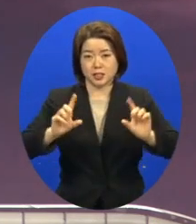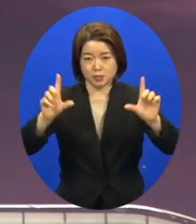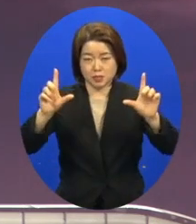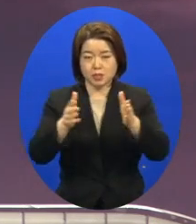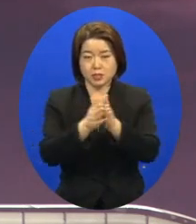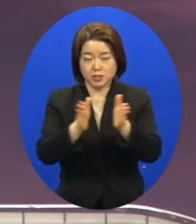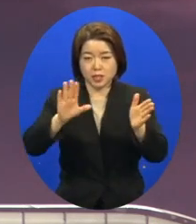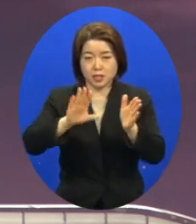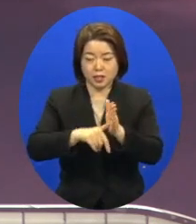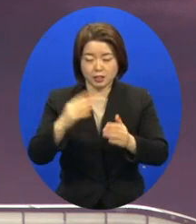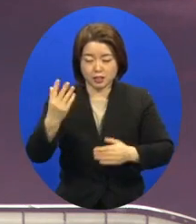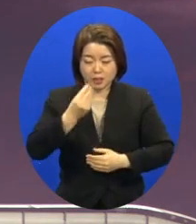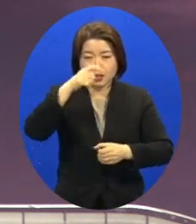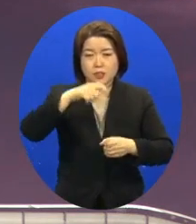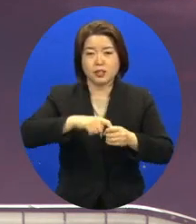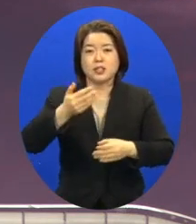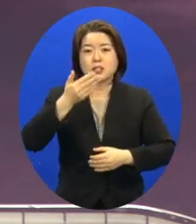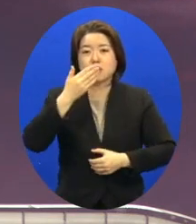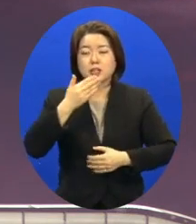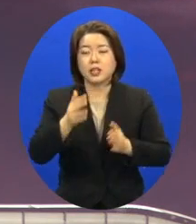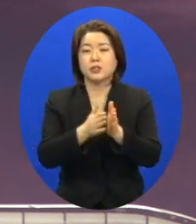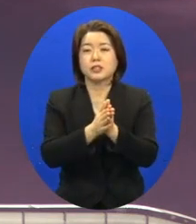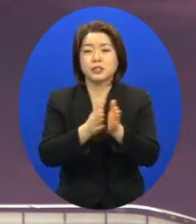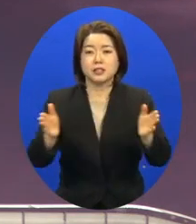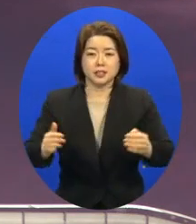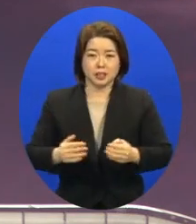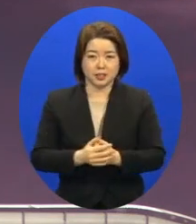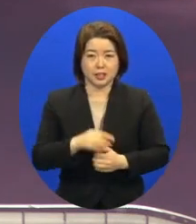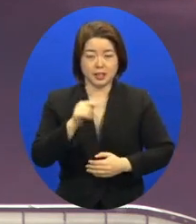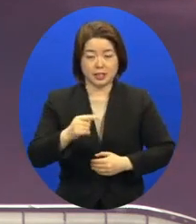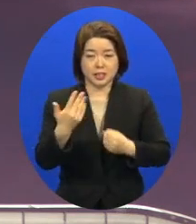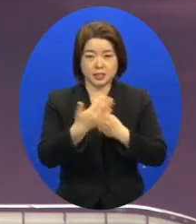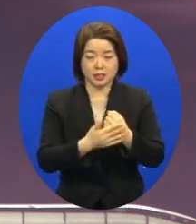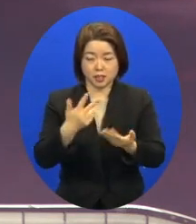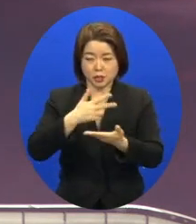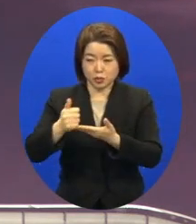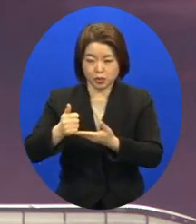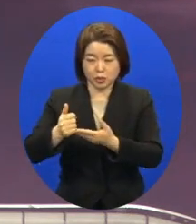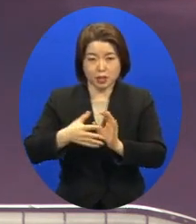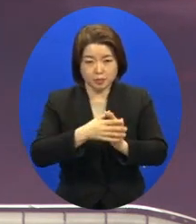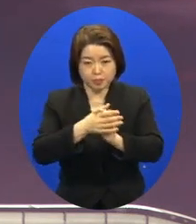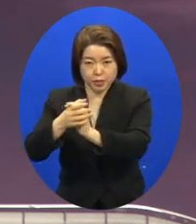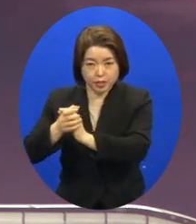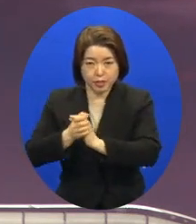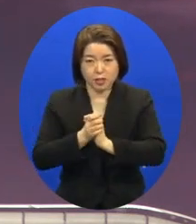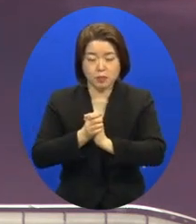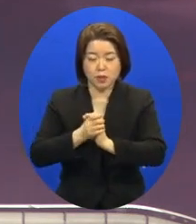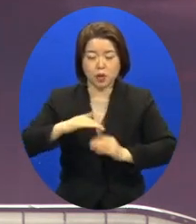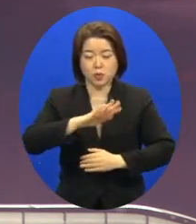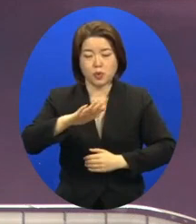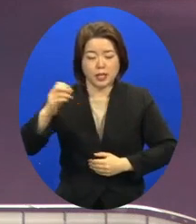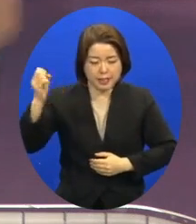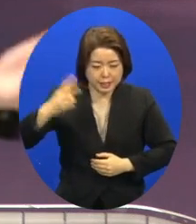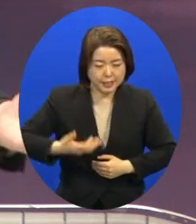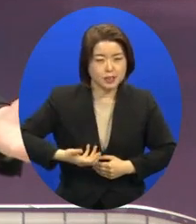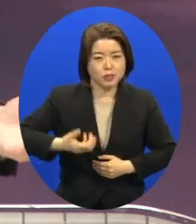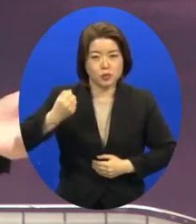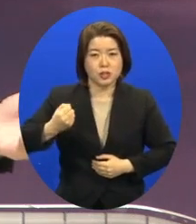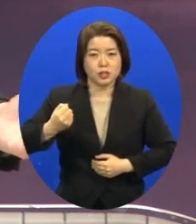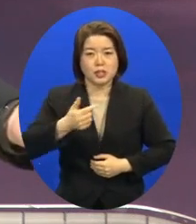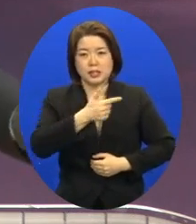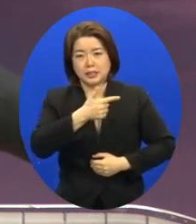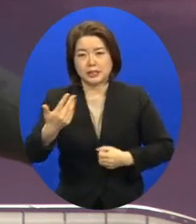우리가 성찬으로 시작합니다. 이 성찬의 은혜는 주님과 우리 사이의 연합을 우리에게 다시 한번 누리게 해주는 큰